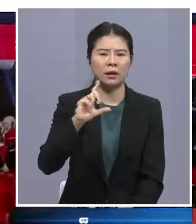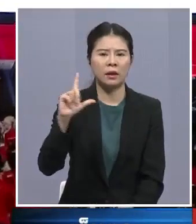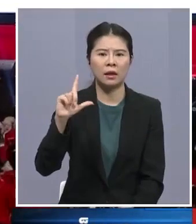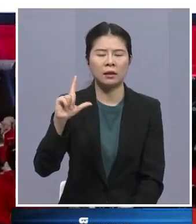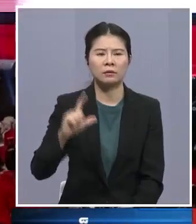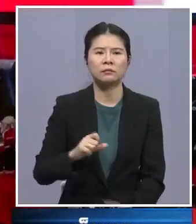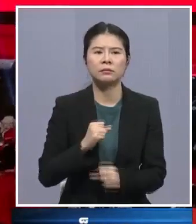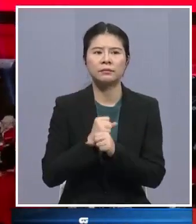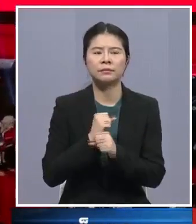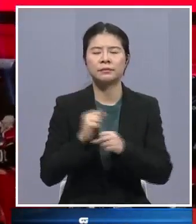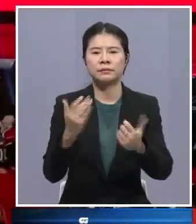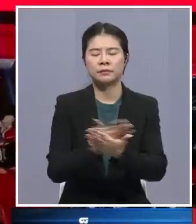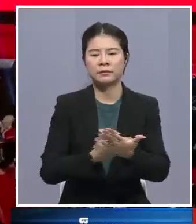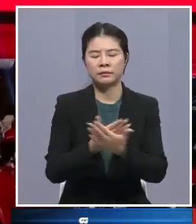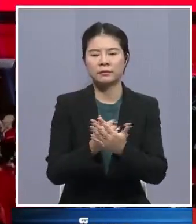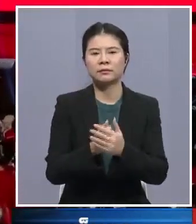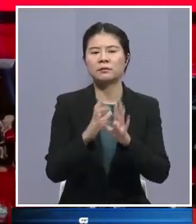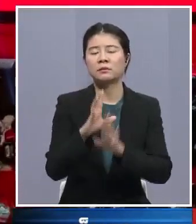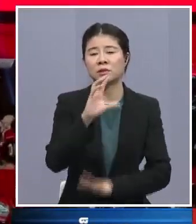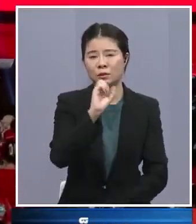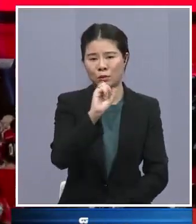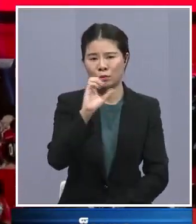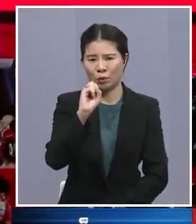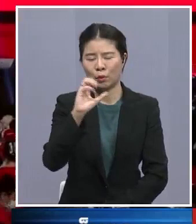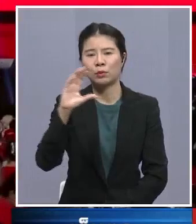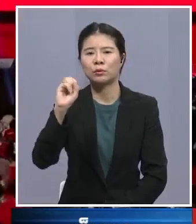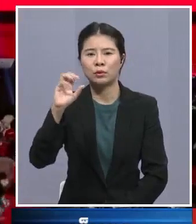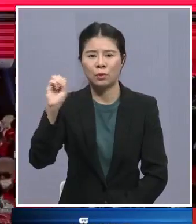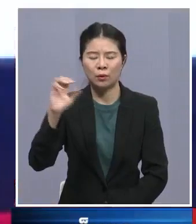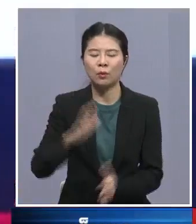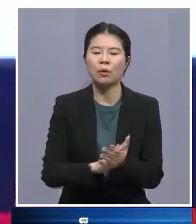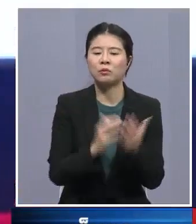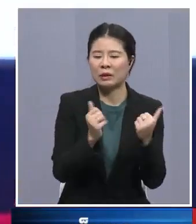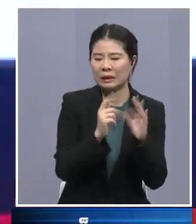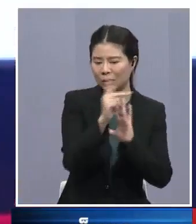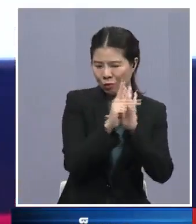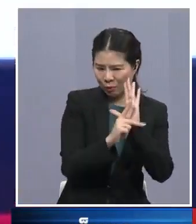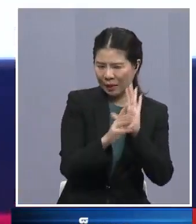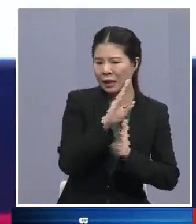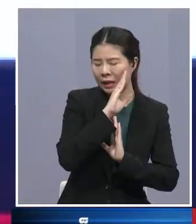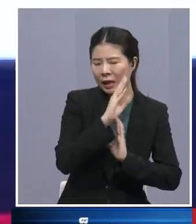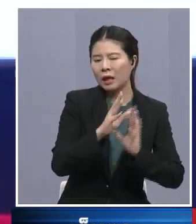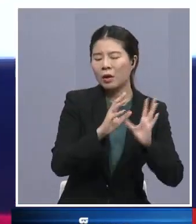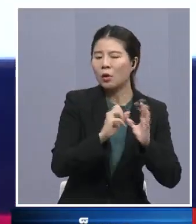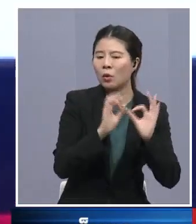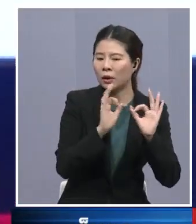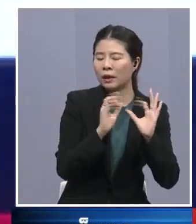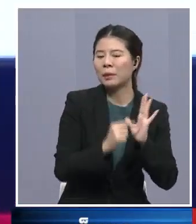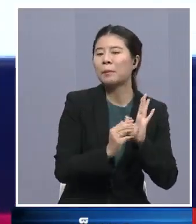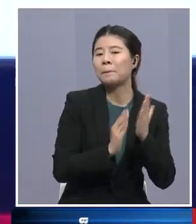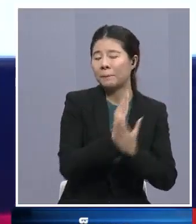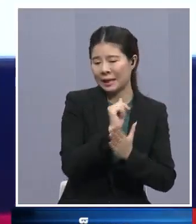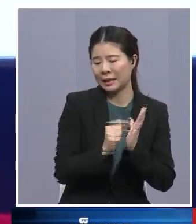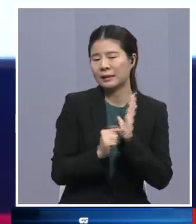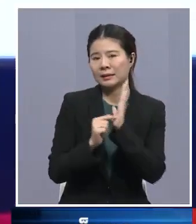การพิจารณาผู้แทนส.ส.หรือส.ว.หรือไม่ยังต้องรอดูกฤษฎีกาแต่ขณะเดียวกันนาย